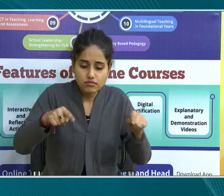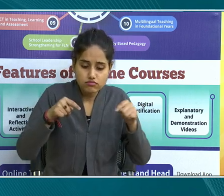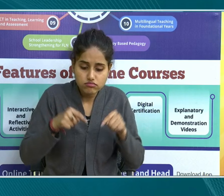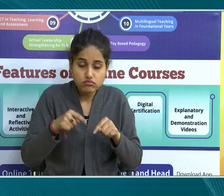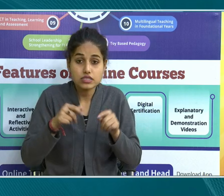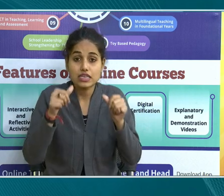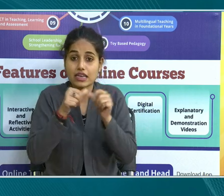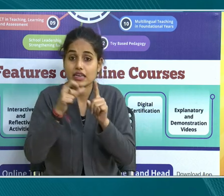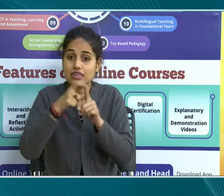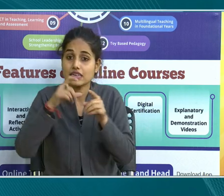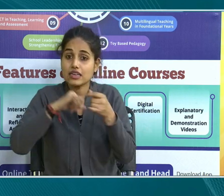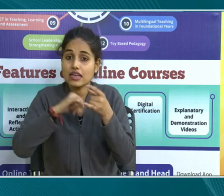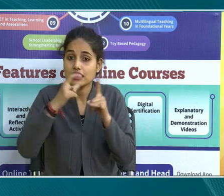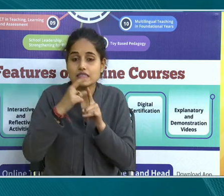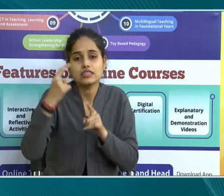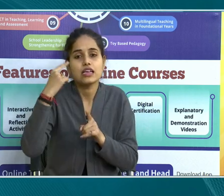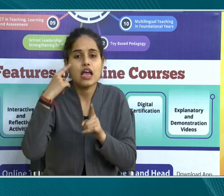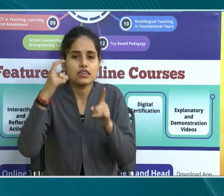एस जी हैं